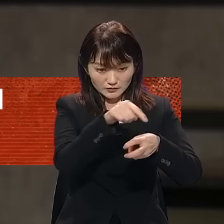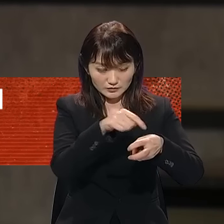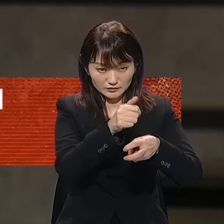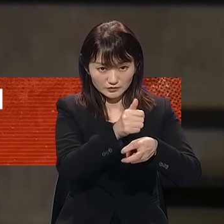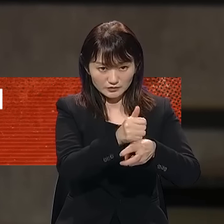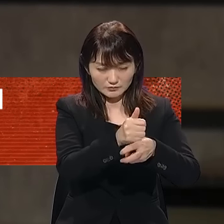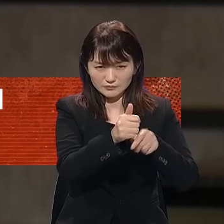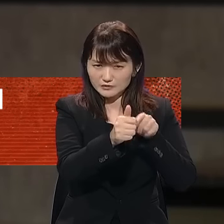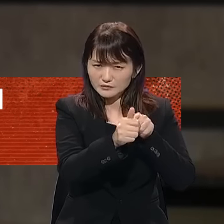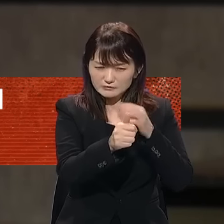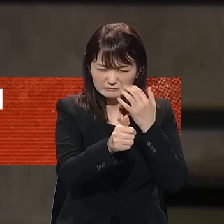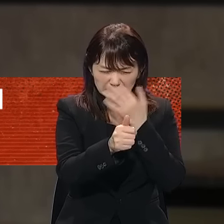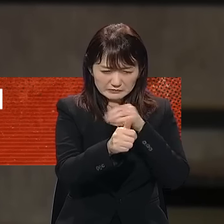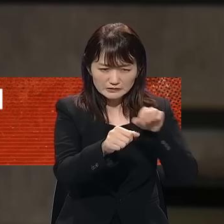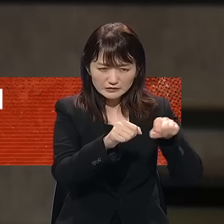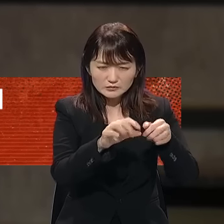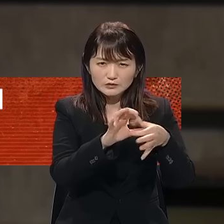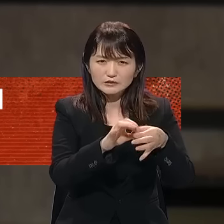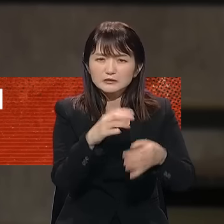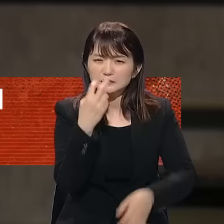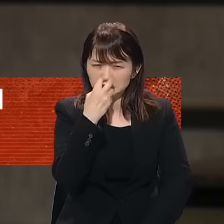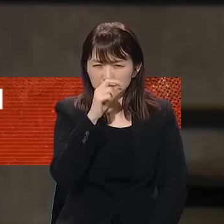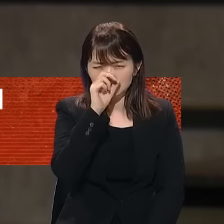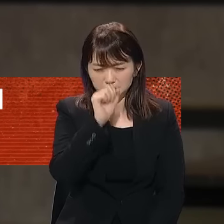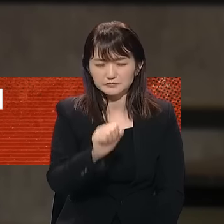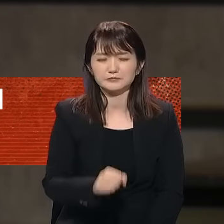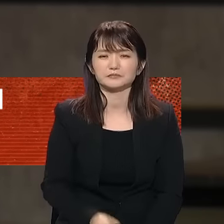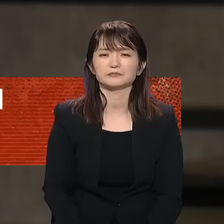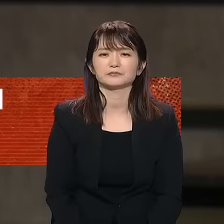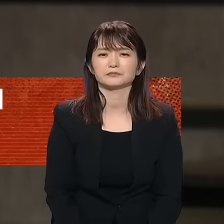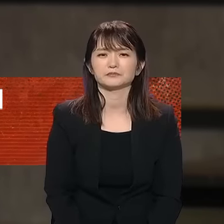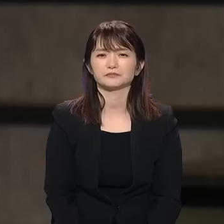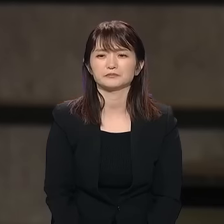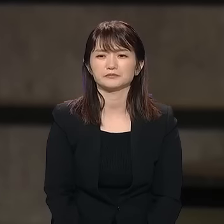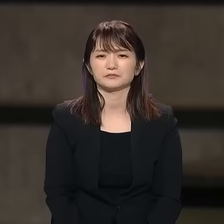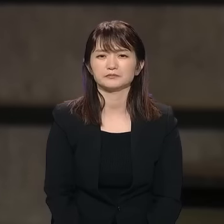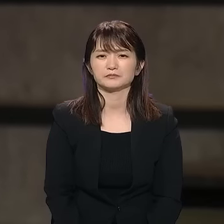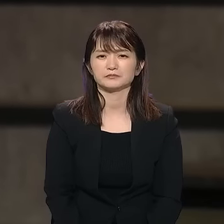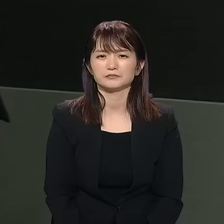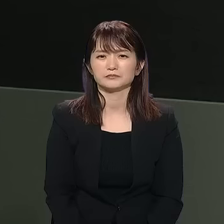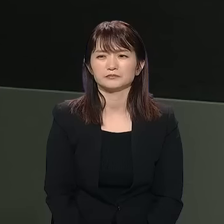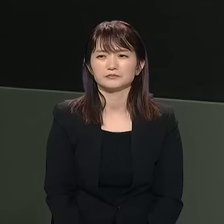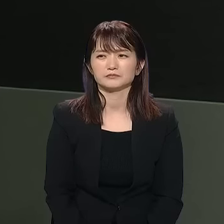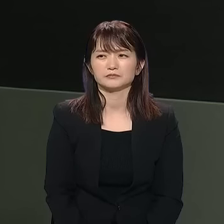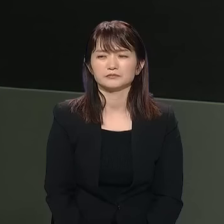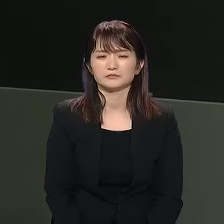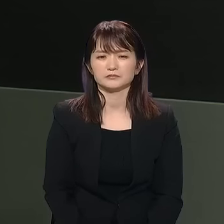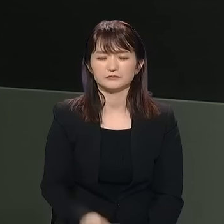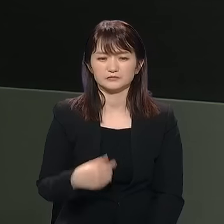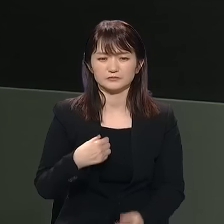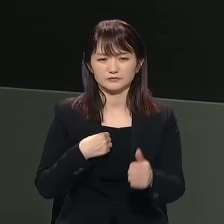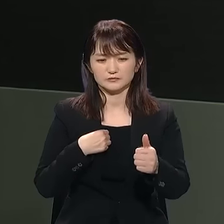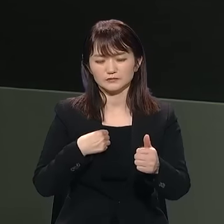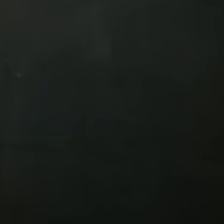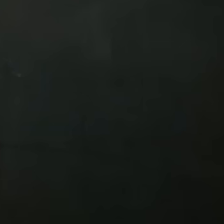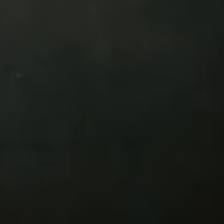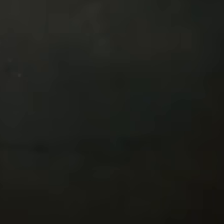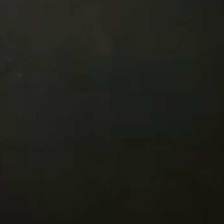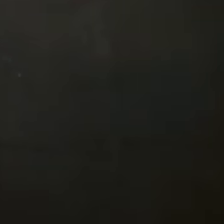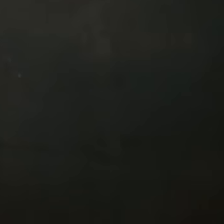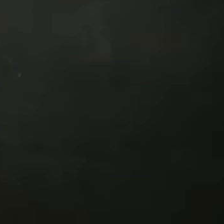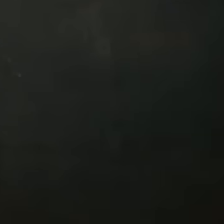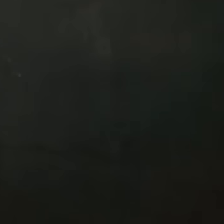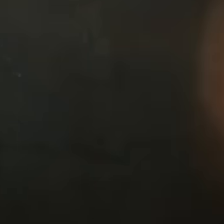남에 대해서 좀 관리를 했으면 하는 그런 기대 있습니다 그러니깐요 저 차림새 잘 좀 주목해 주셨으면